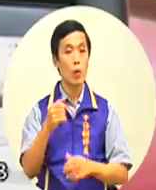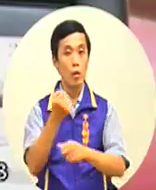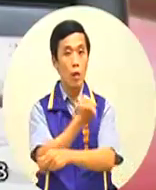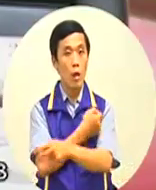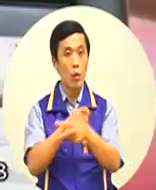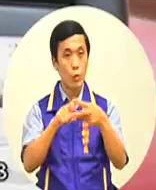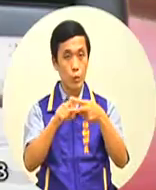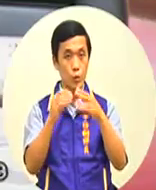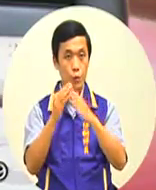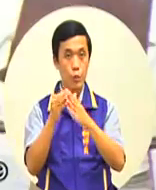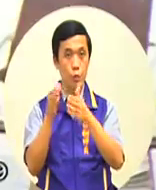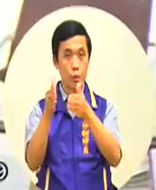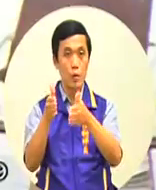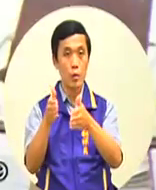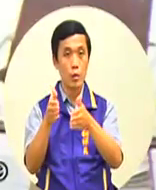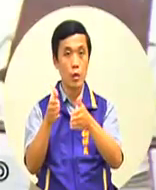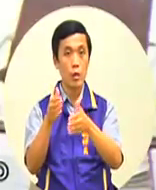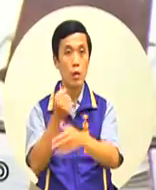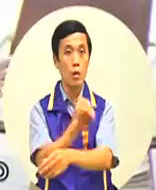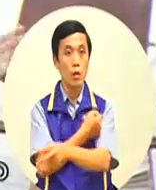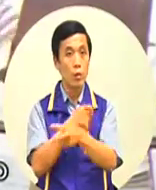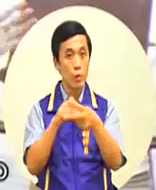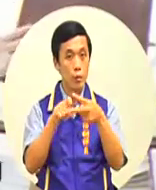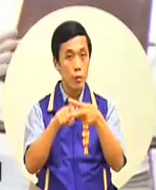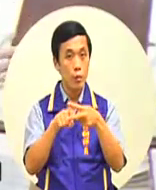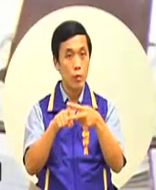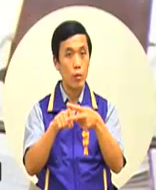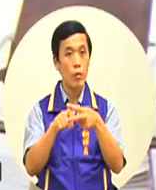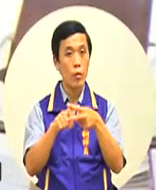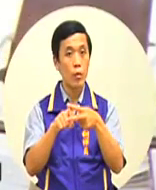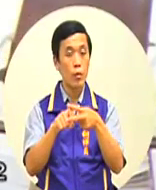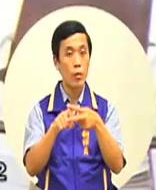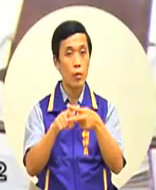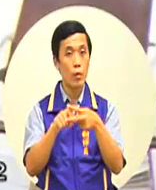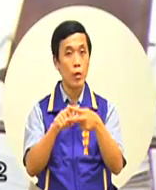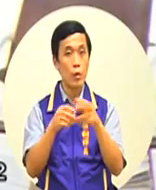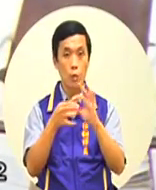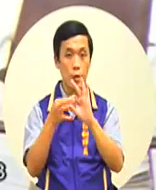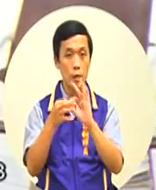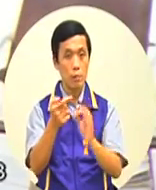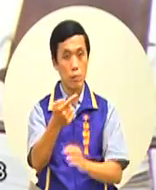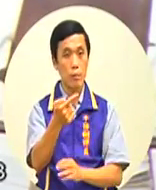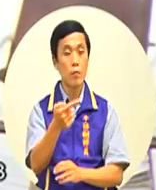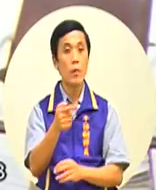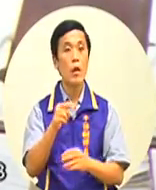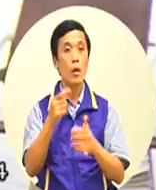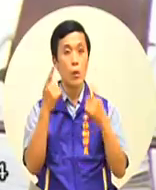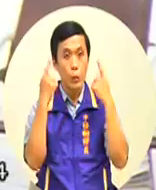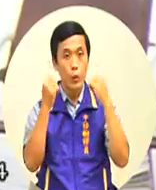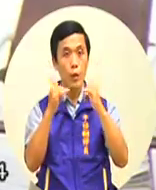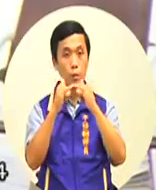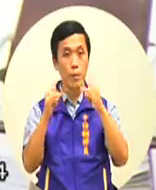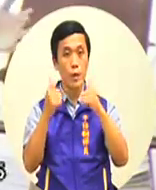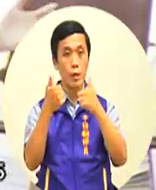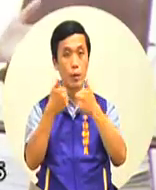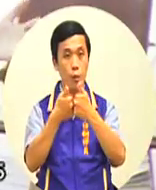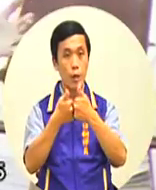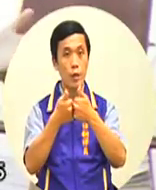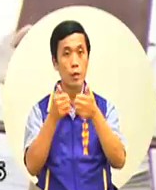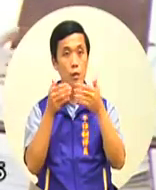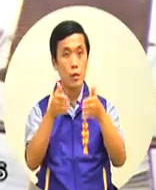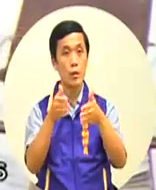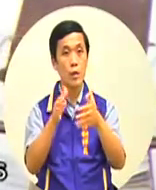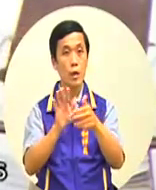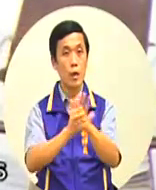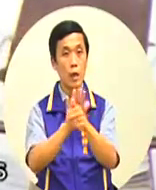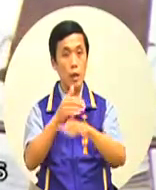局就跟劳工就有贴切的关系。那么原民会跟爱乡